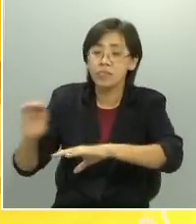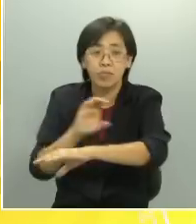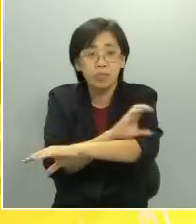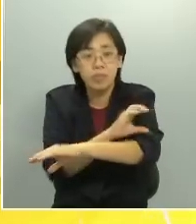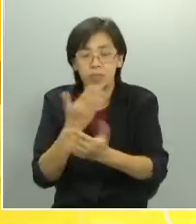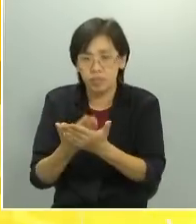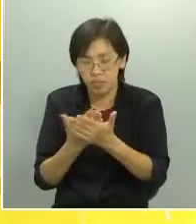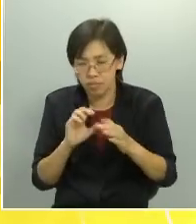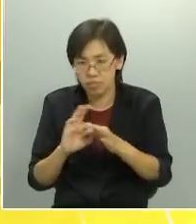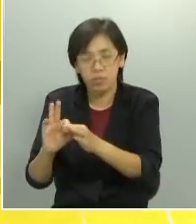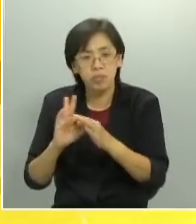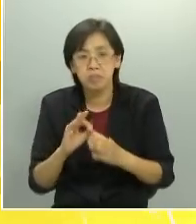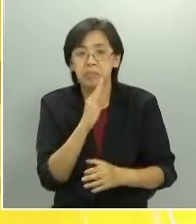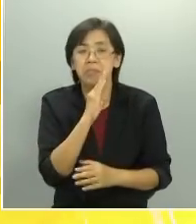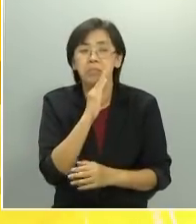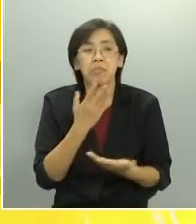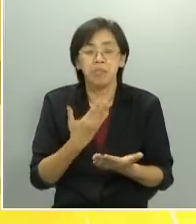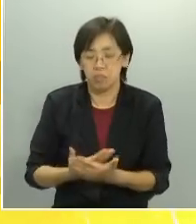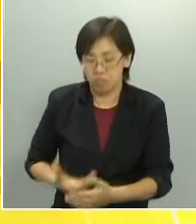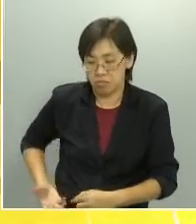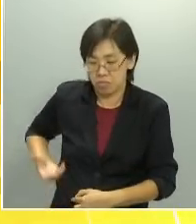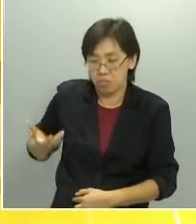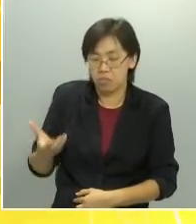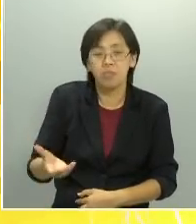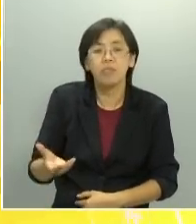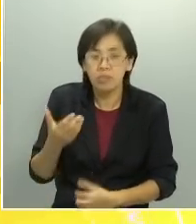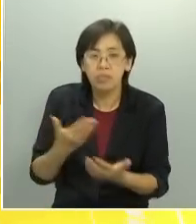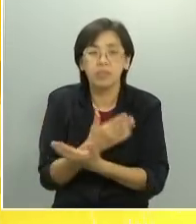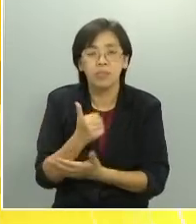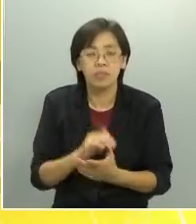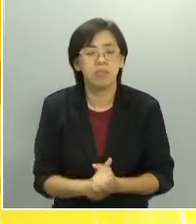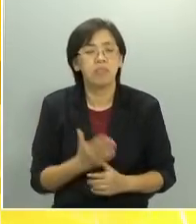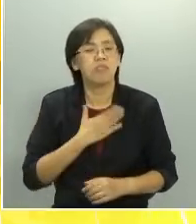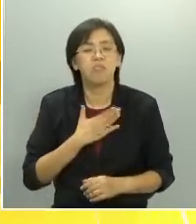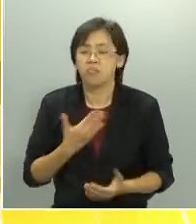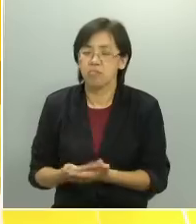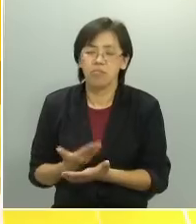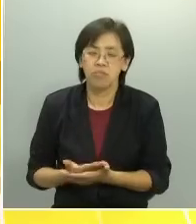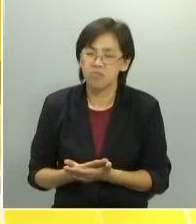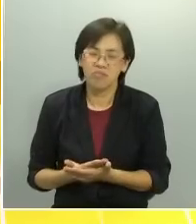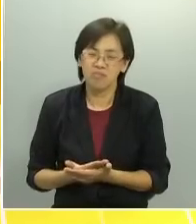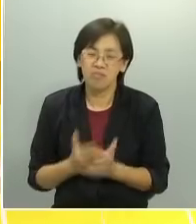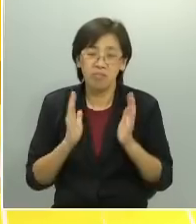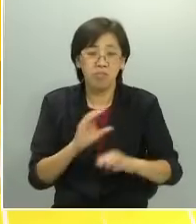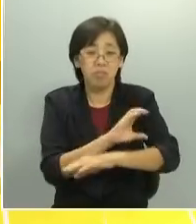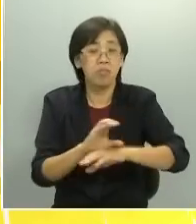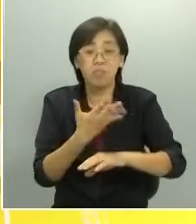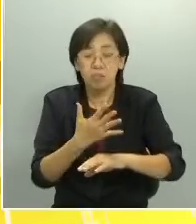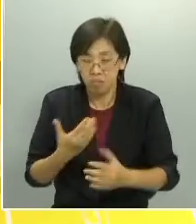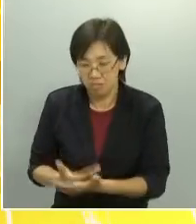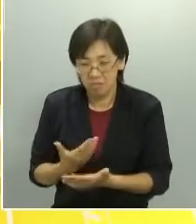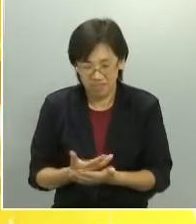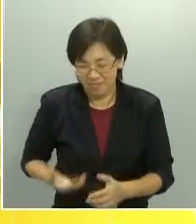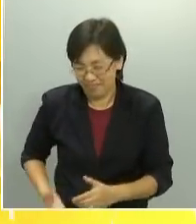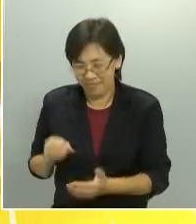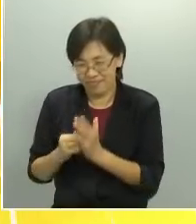ทุนยกเว้นเราจะยอมควักเงินจ่ายทดแทนใช่ไหมแต่เราคงไม่สามารถเอาเงินคนที่ไม่นั่ง BTS มาทดเชยให้คนที่นั่ง